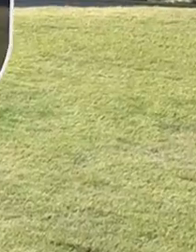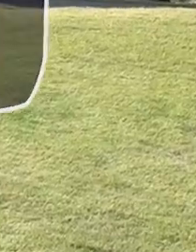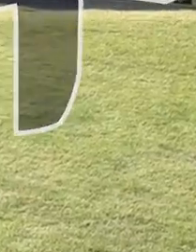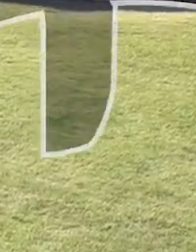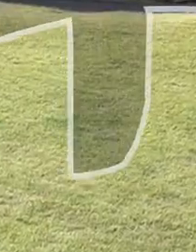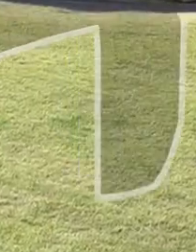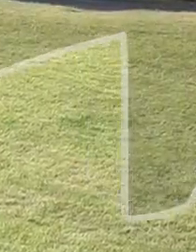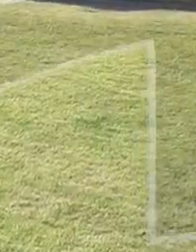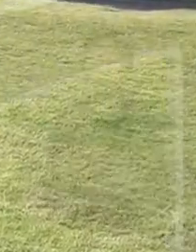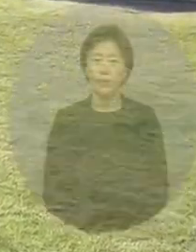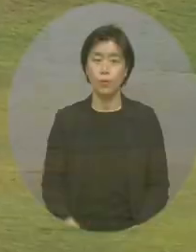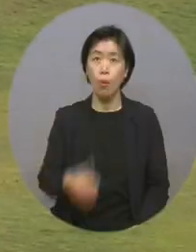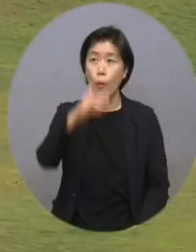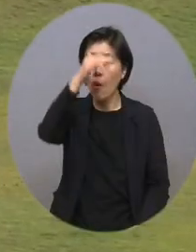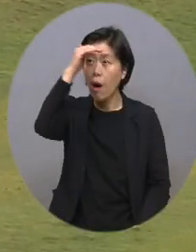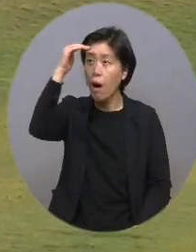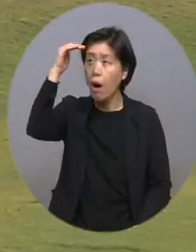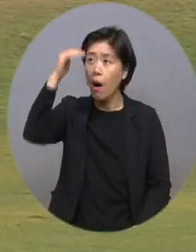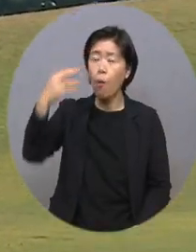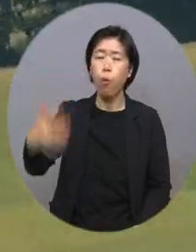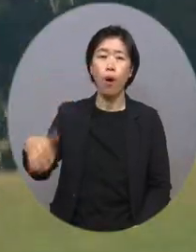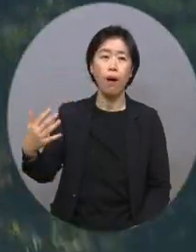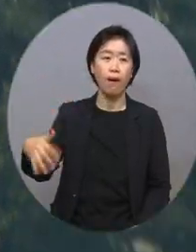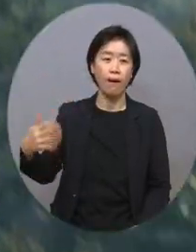오 나이샷 오